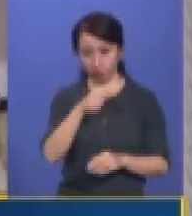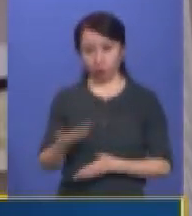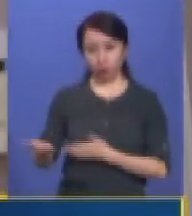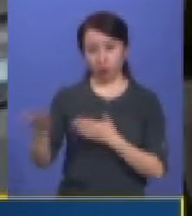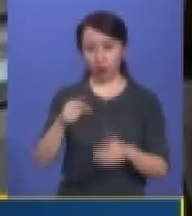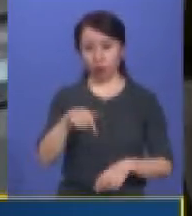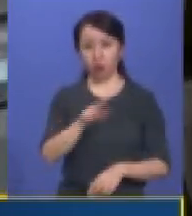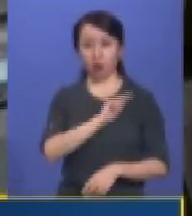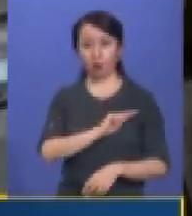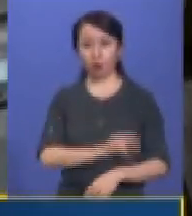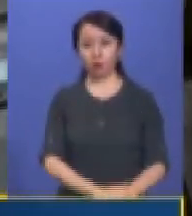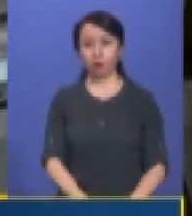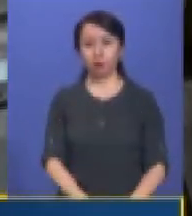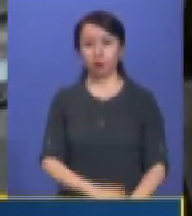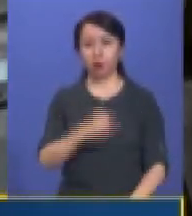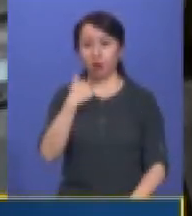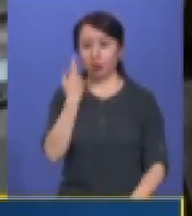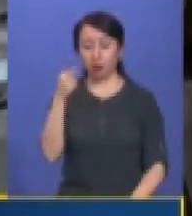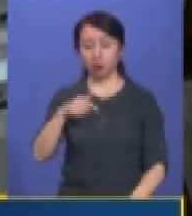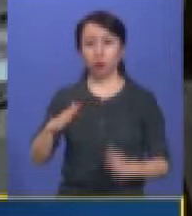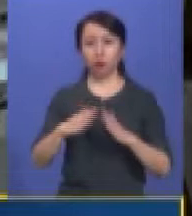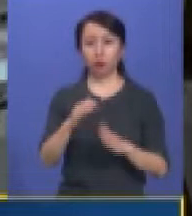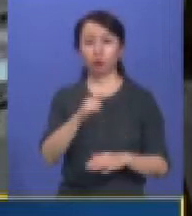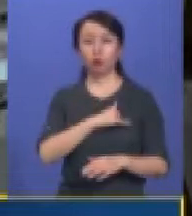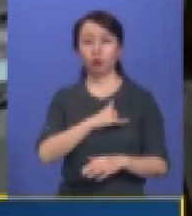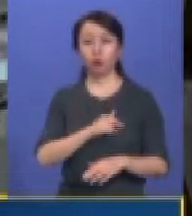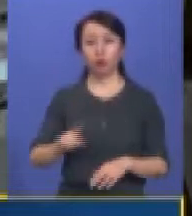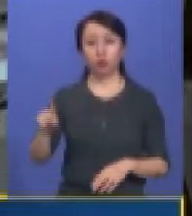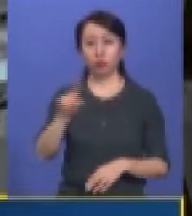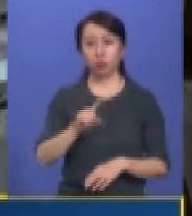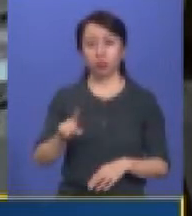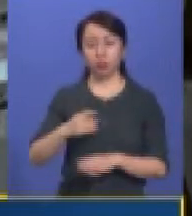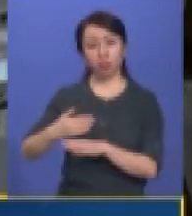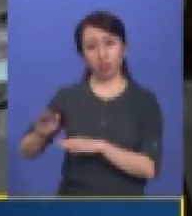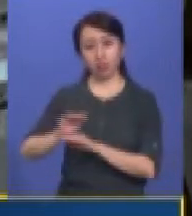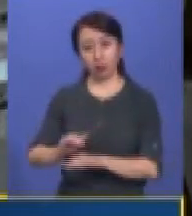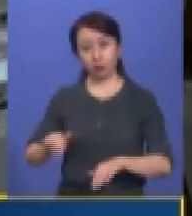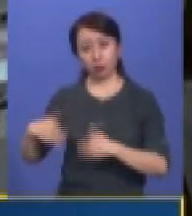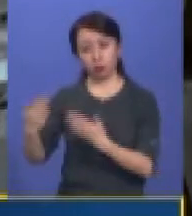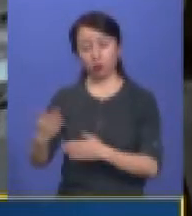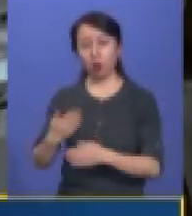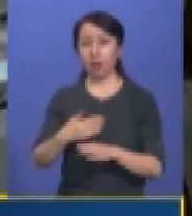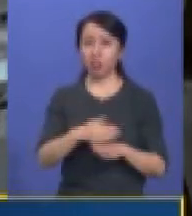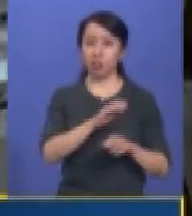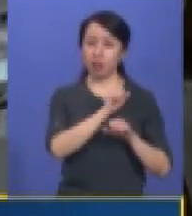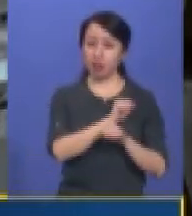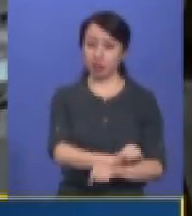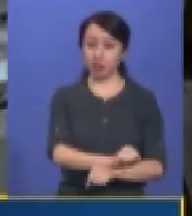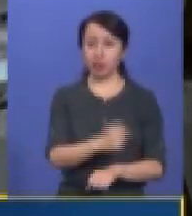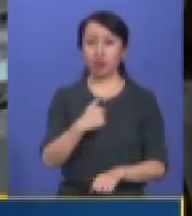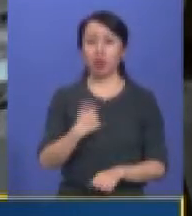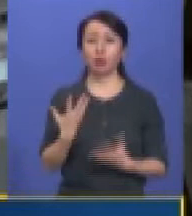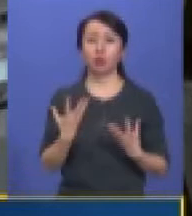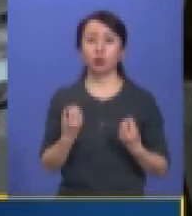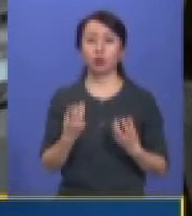сюда работать. Когда я перешел в дом культуры, часть ребят пошло со мной туда, а часть осталась. А я параллельно